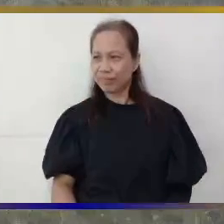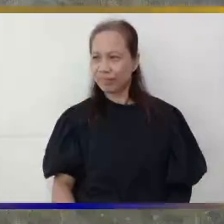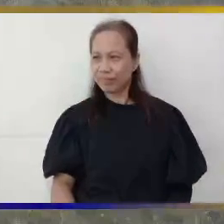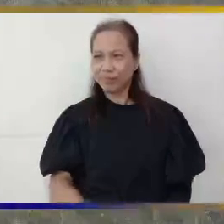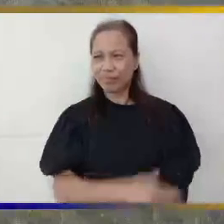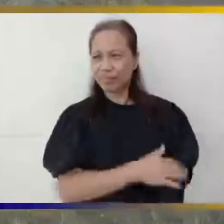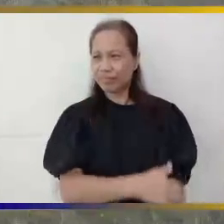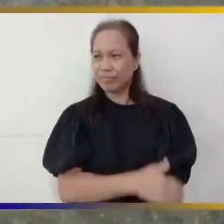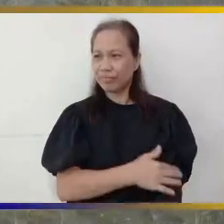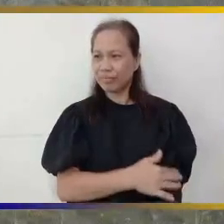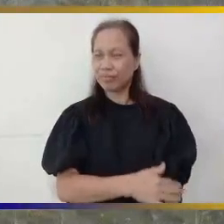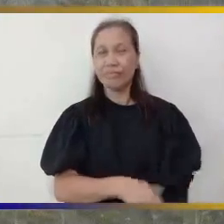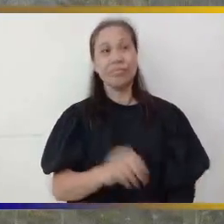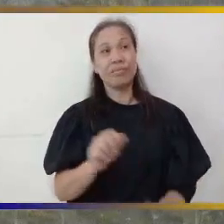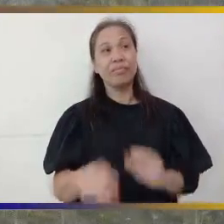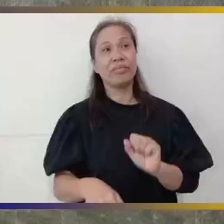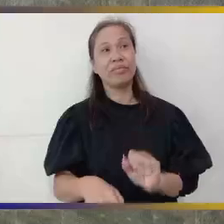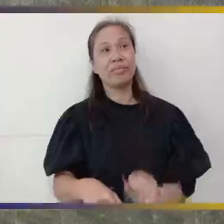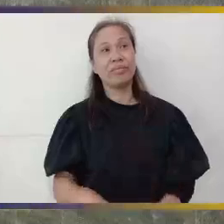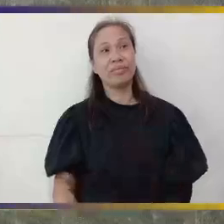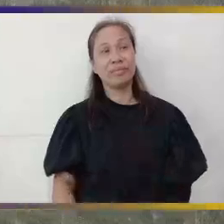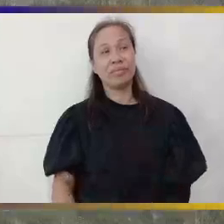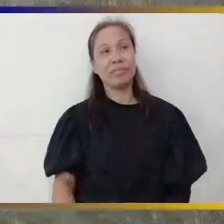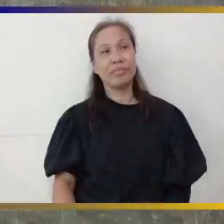mm so mga